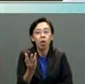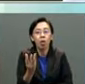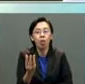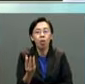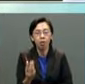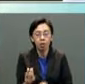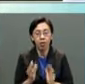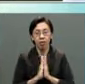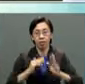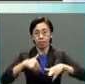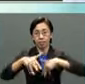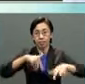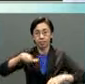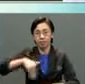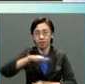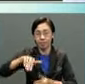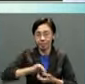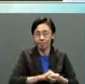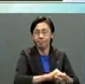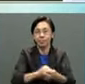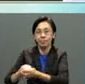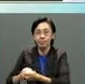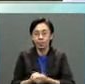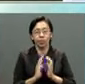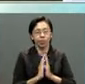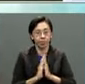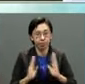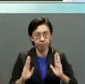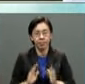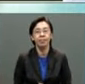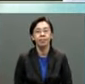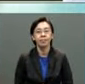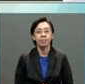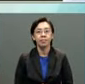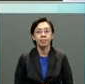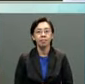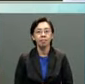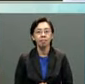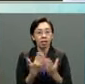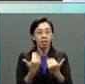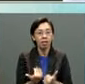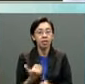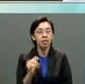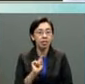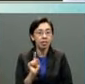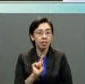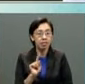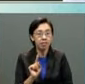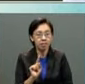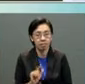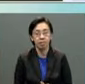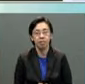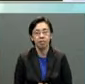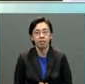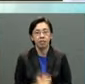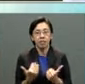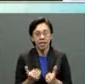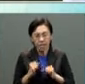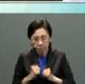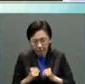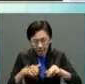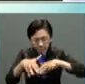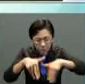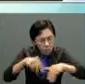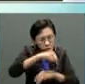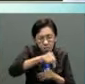นะครับพี่น้องประชาชนที่ให้ความร่วมมือนะครับตอนนี้เราต้องมาเพ่งดูเรื่องของการที่จะพยายามหาเชิงรุก